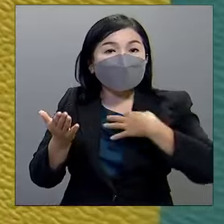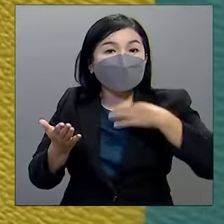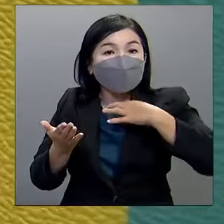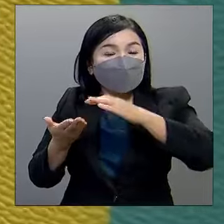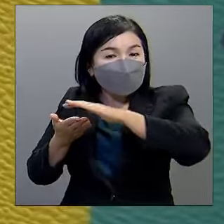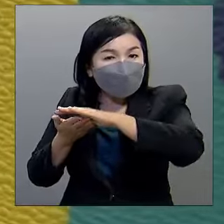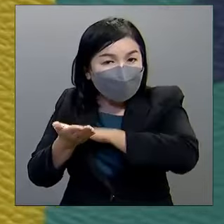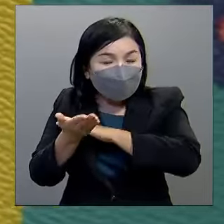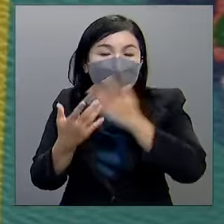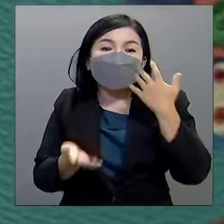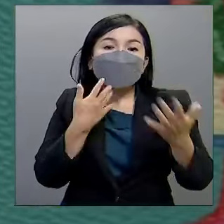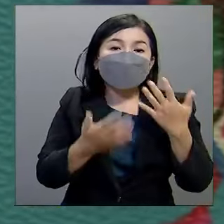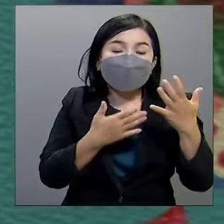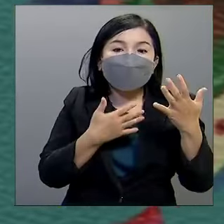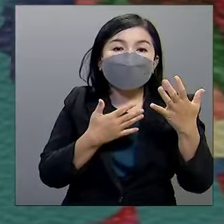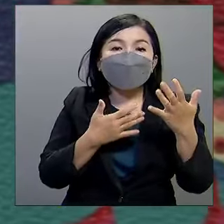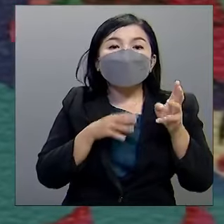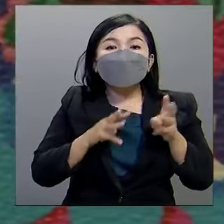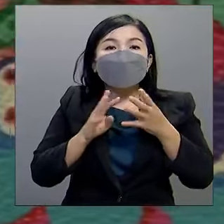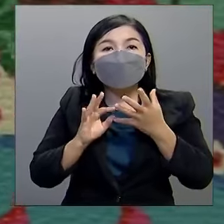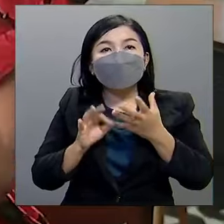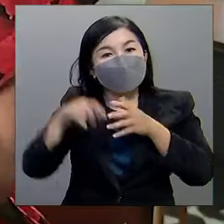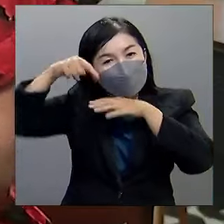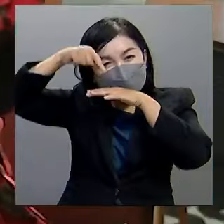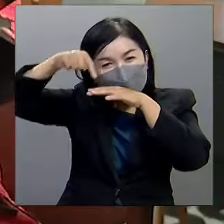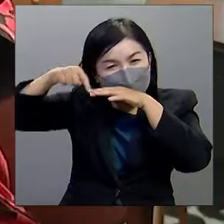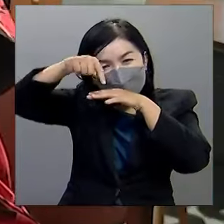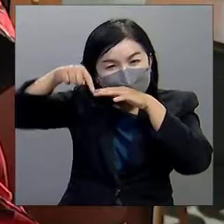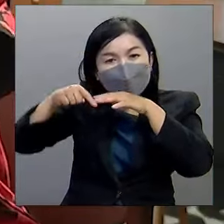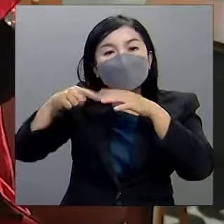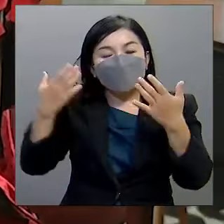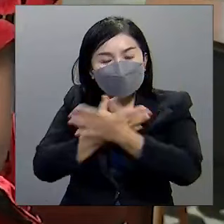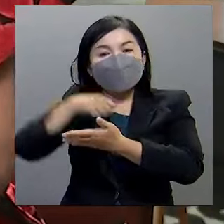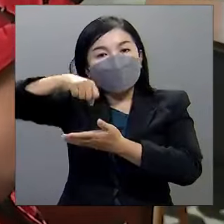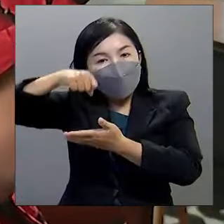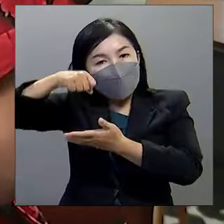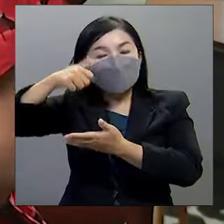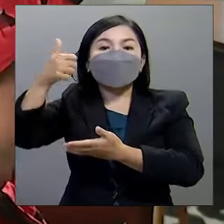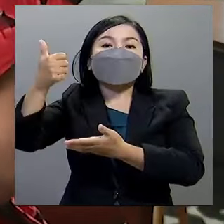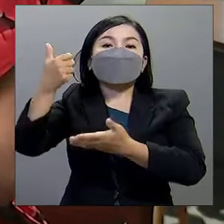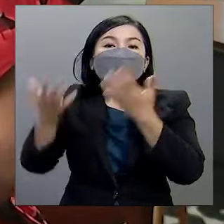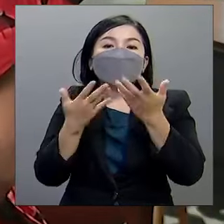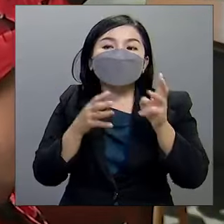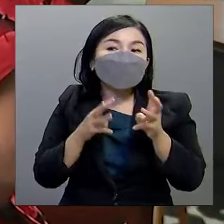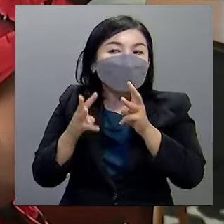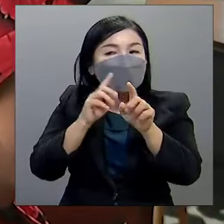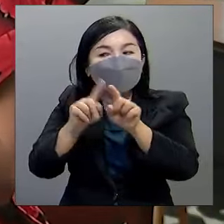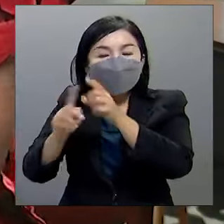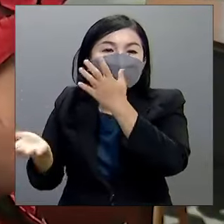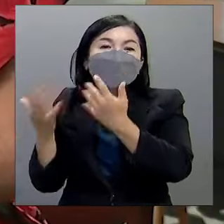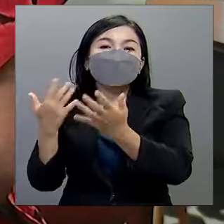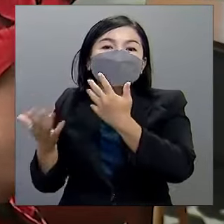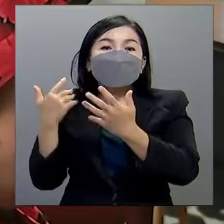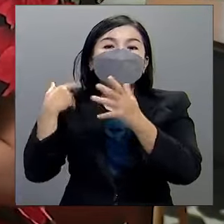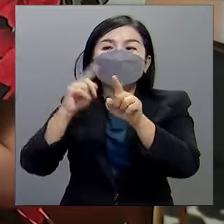าหรือจะเอาลายนั้นนะคะไปปักเป็นแบบเป็นลายปักแล้วก็มาทำเป็นกระเป๋าต่อ ซึ่งมันก็จะมีวิธีการเทคนิคที่แบบ